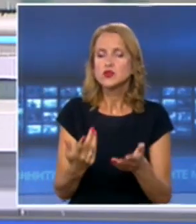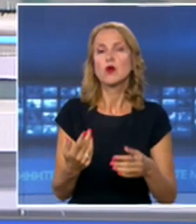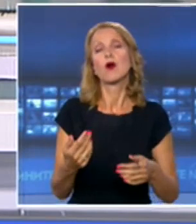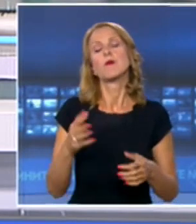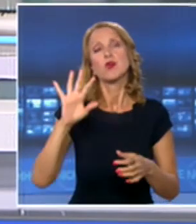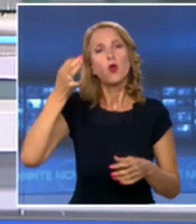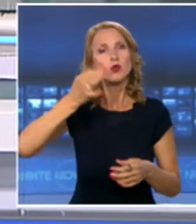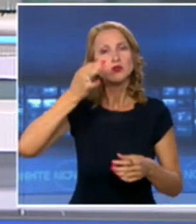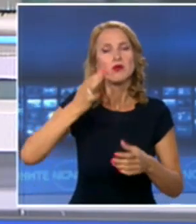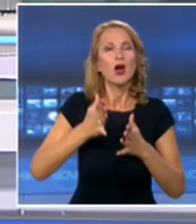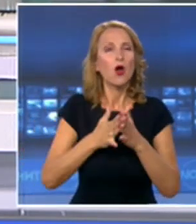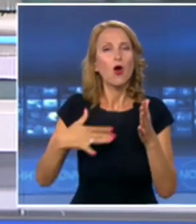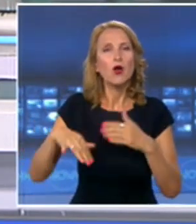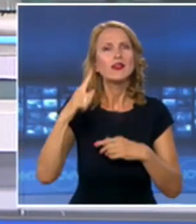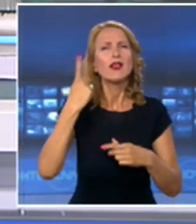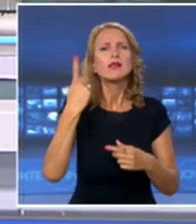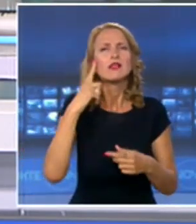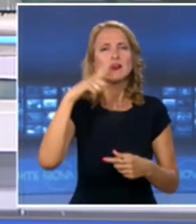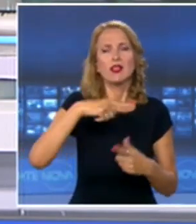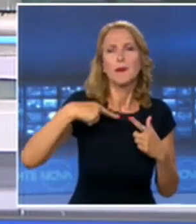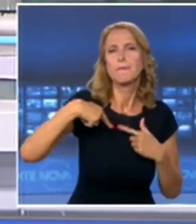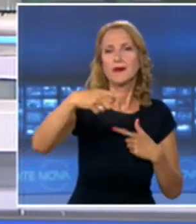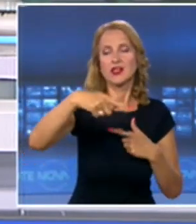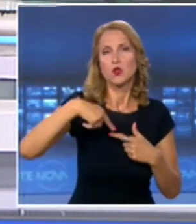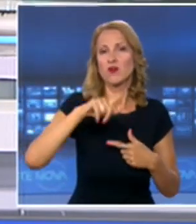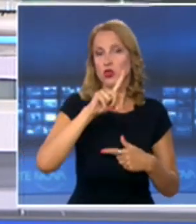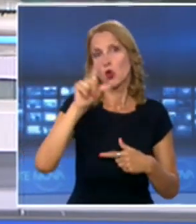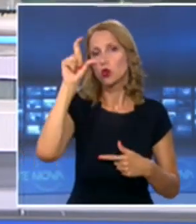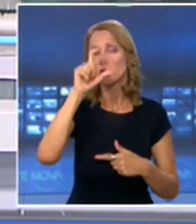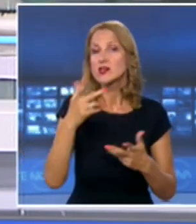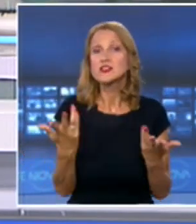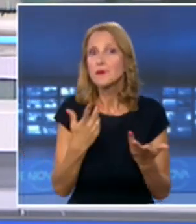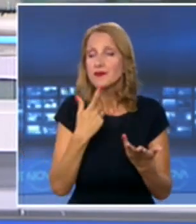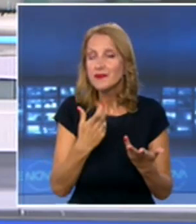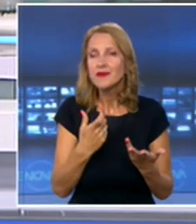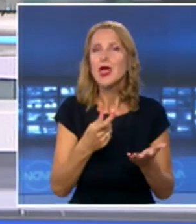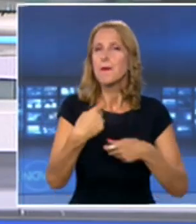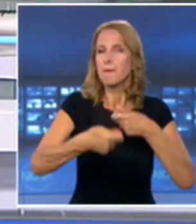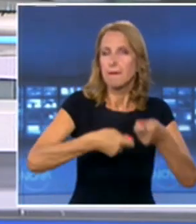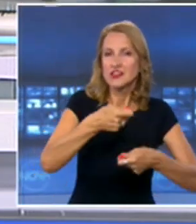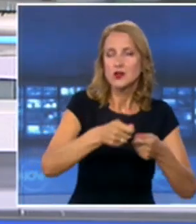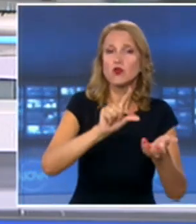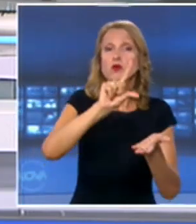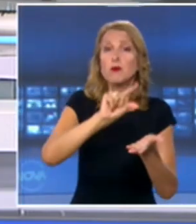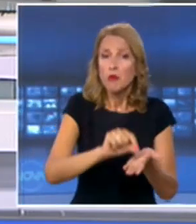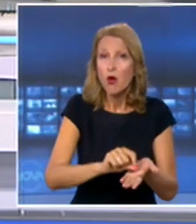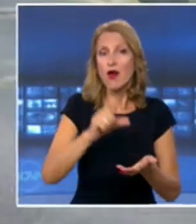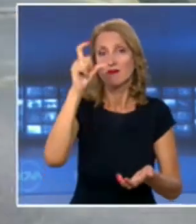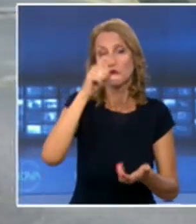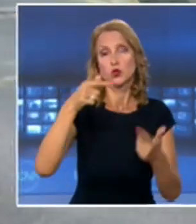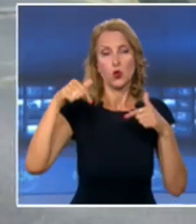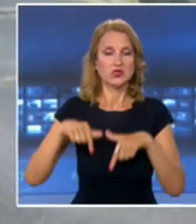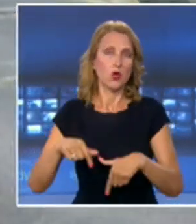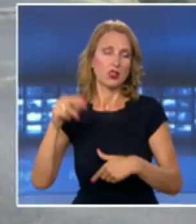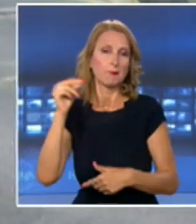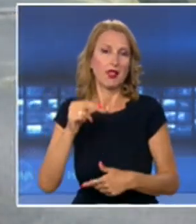са зачестилите еднодневни пътувания към южната ни съседка. Целта – пазар заради в пъти по-ниските цени в Турция.